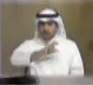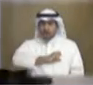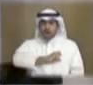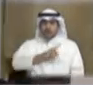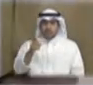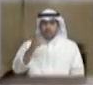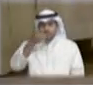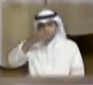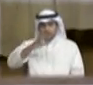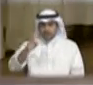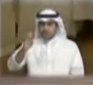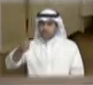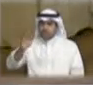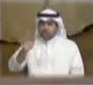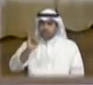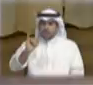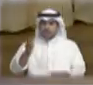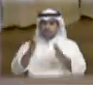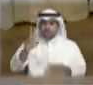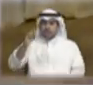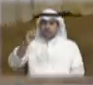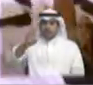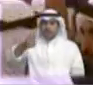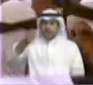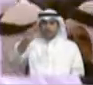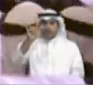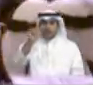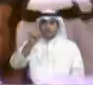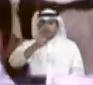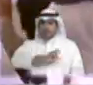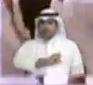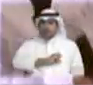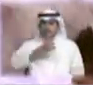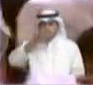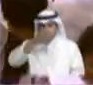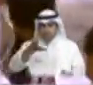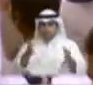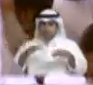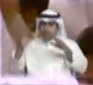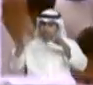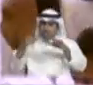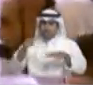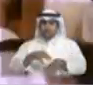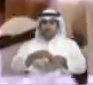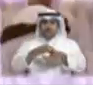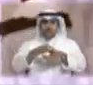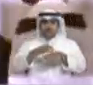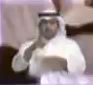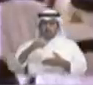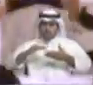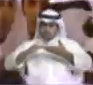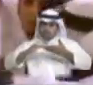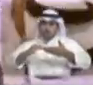تاركا خلفه قلوبا حزينة متألمة لدى أهله ومحبيه. ترك عمرا من